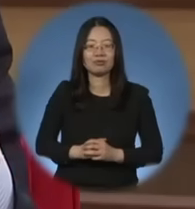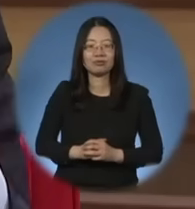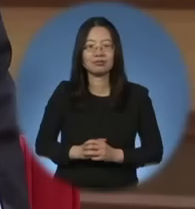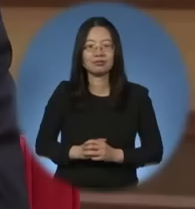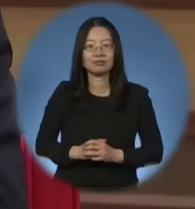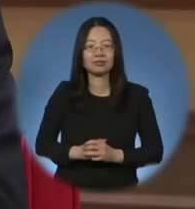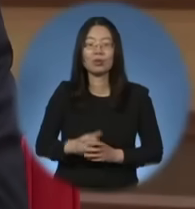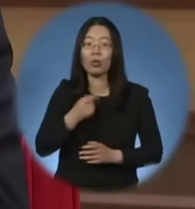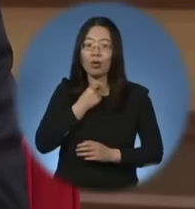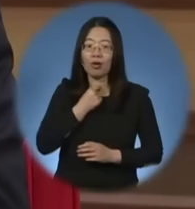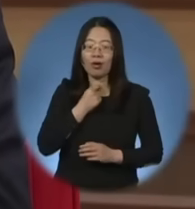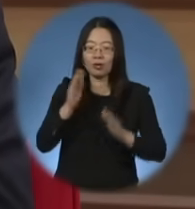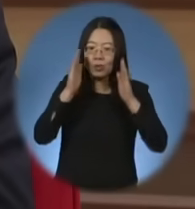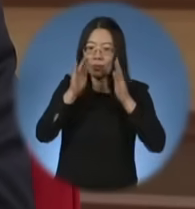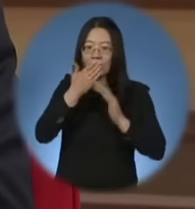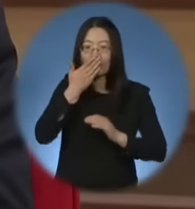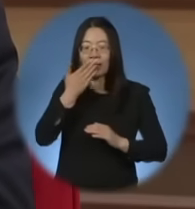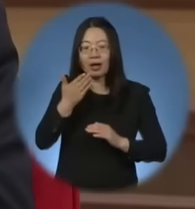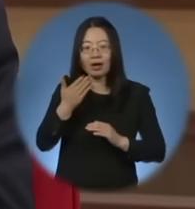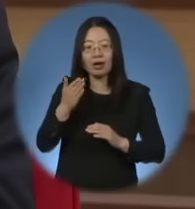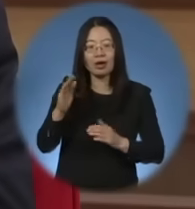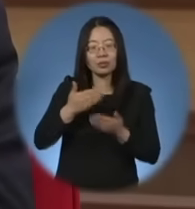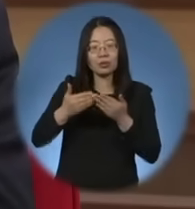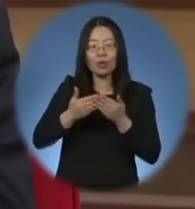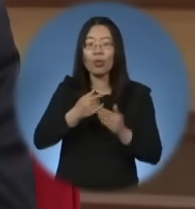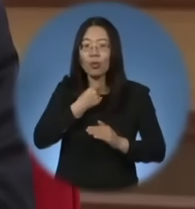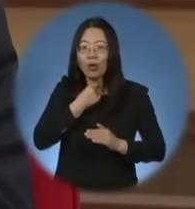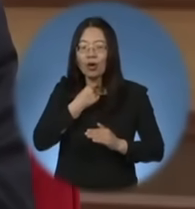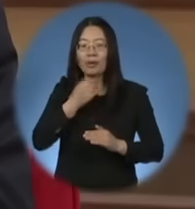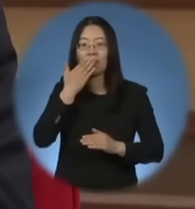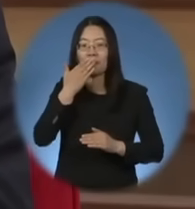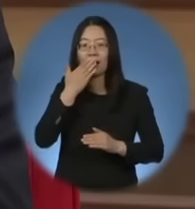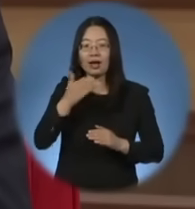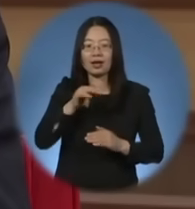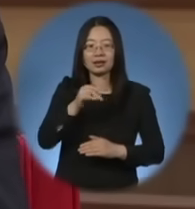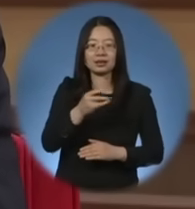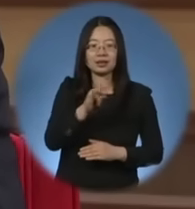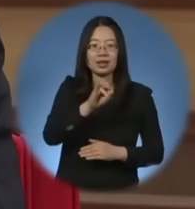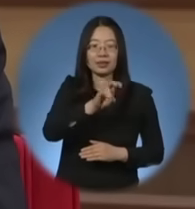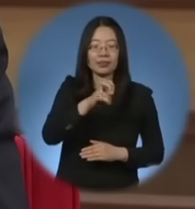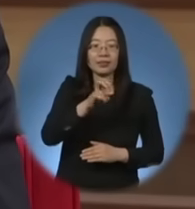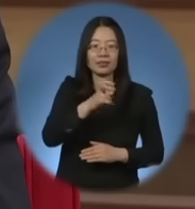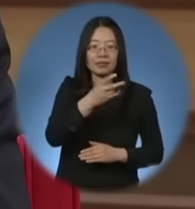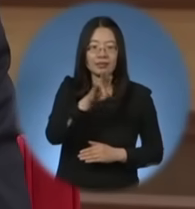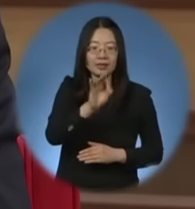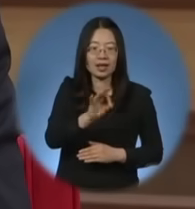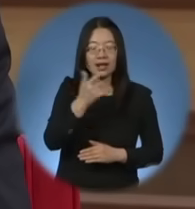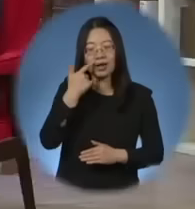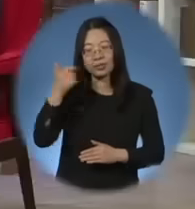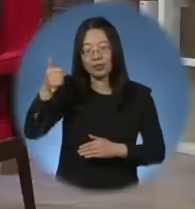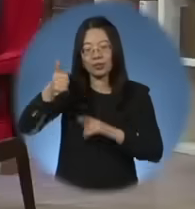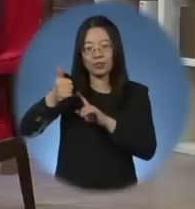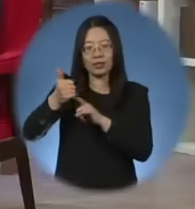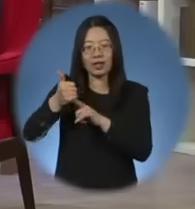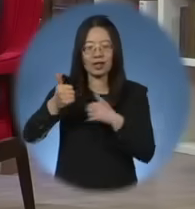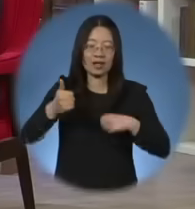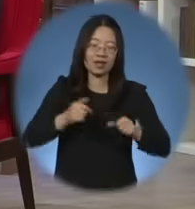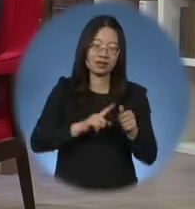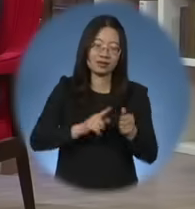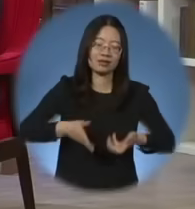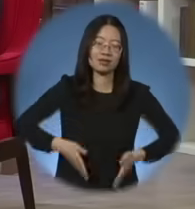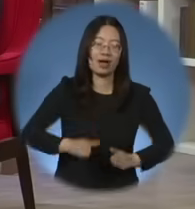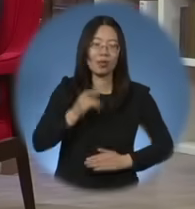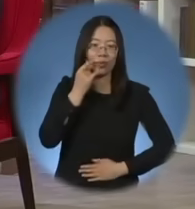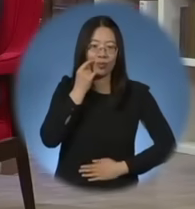원하면 공부할 수 있고 미술가 원하면 미술할 수가 있고 신사임당 아버님께서는 그니까